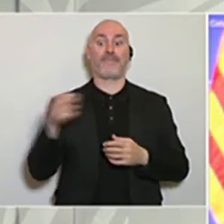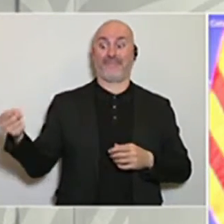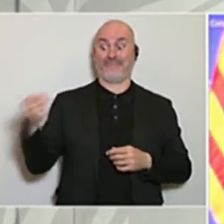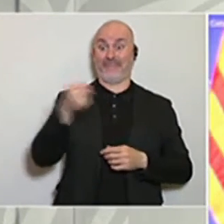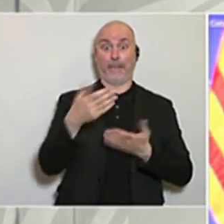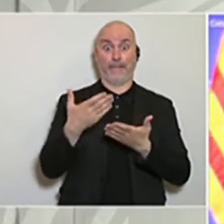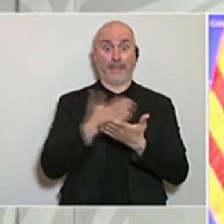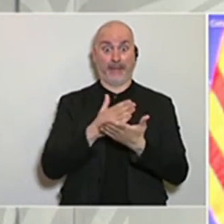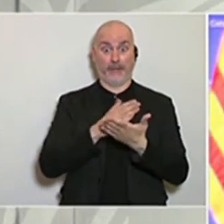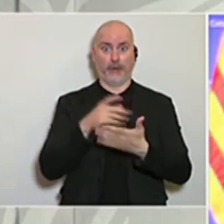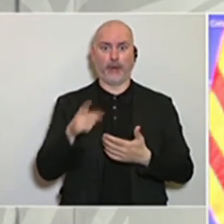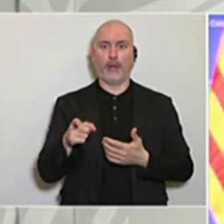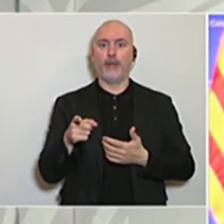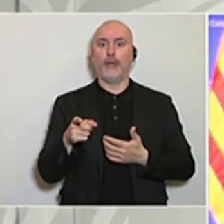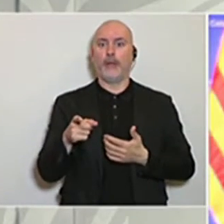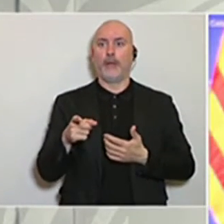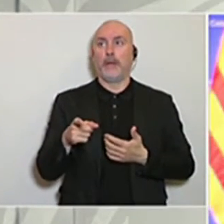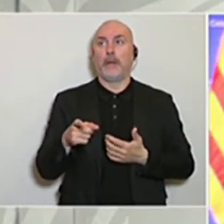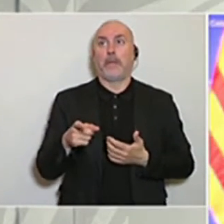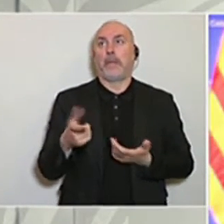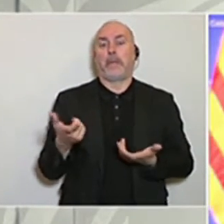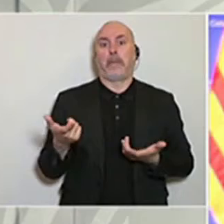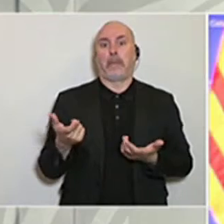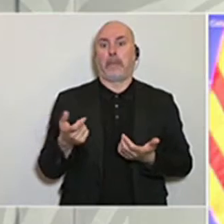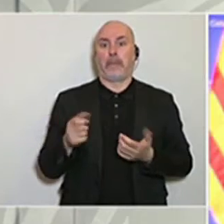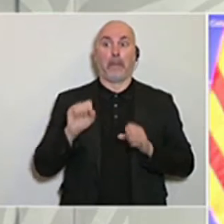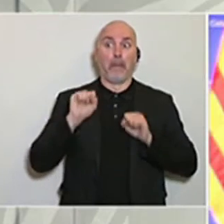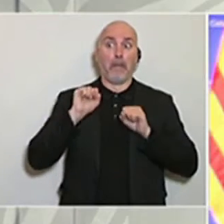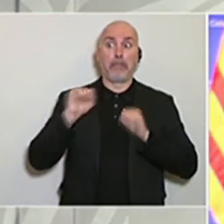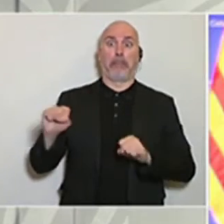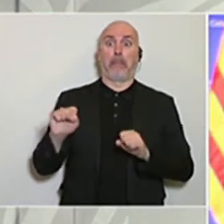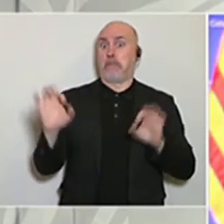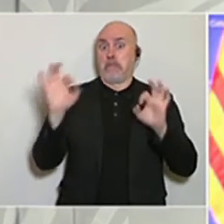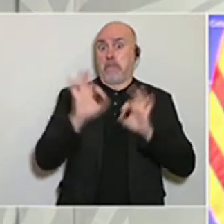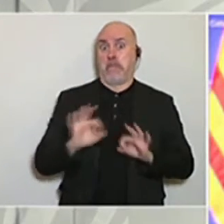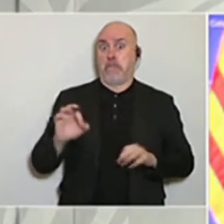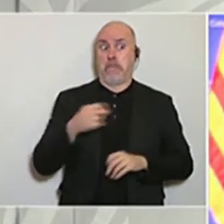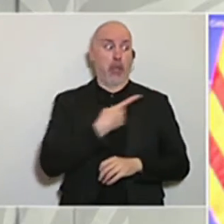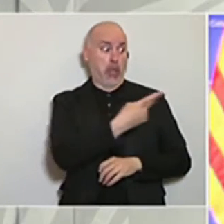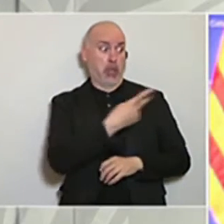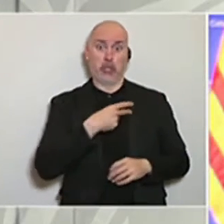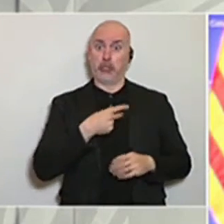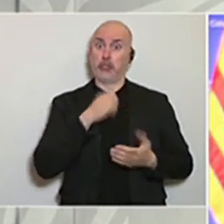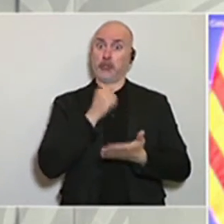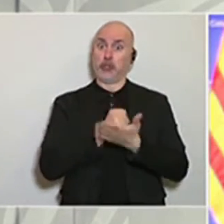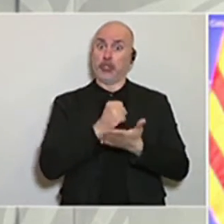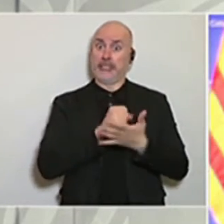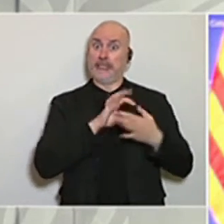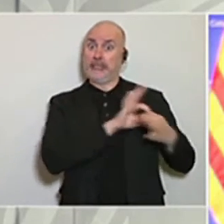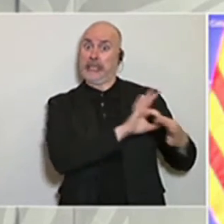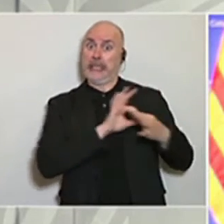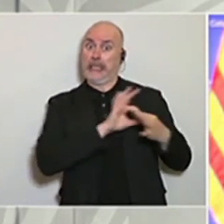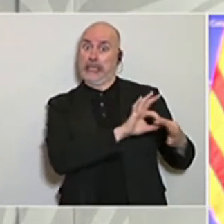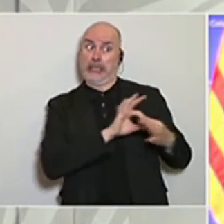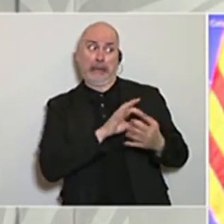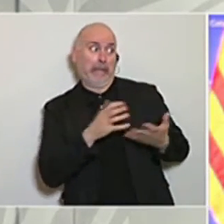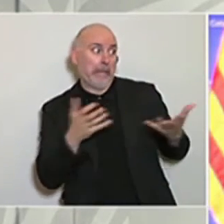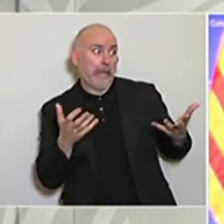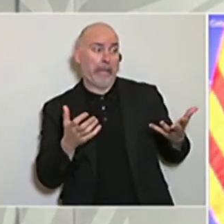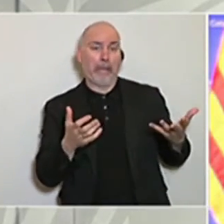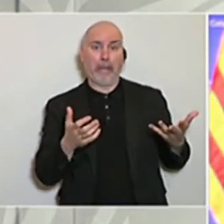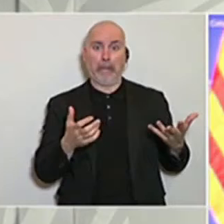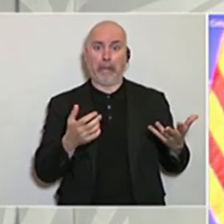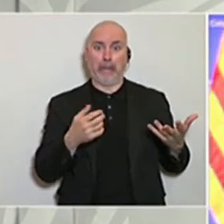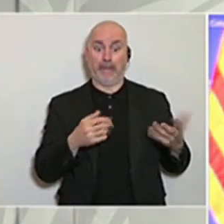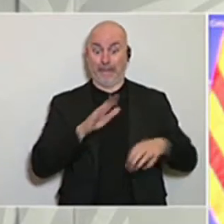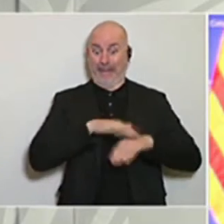ha estat, és a dir, mai ha estat rebutjada per cap dels partits que formen part doncs, o que donen suport al